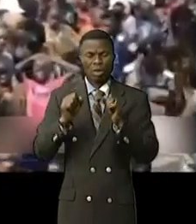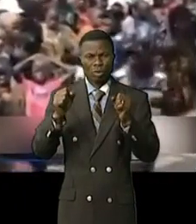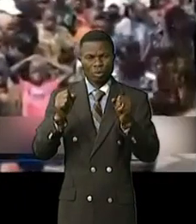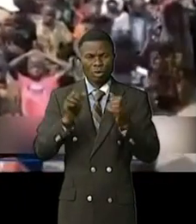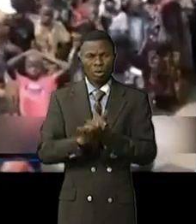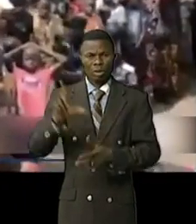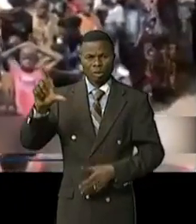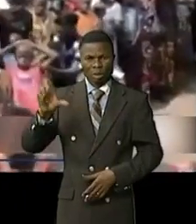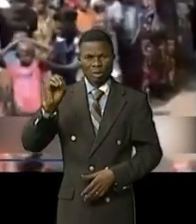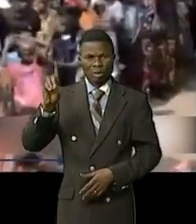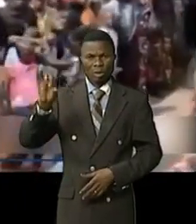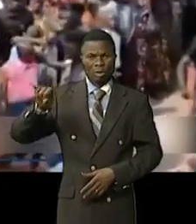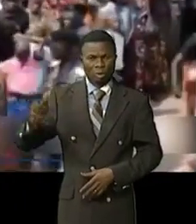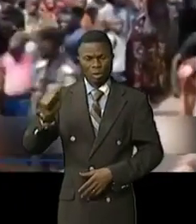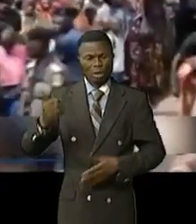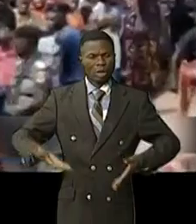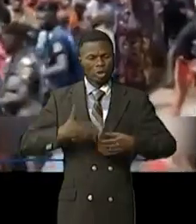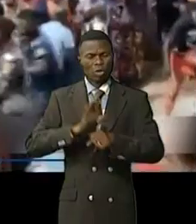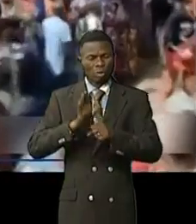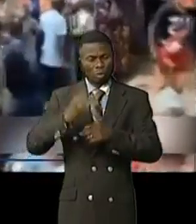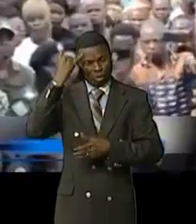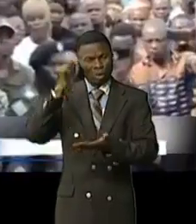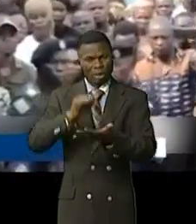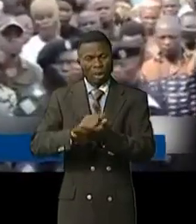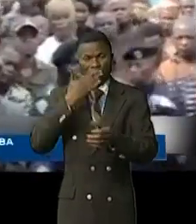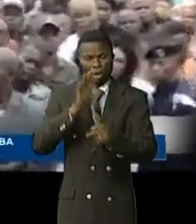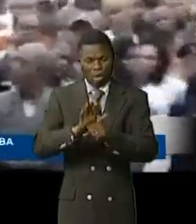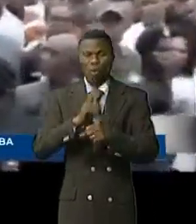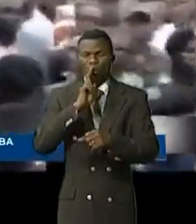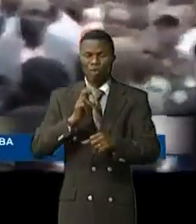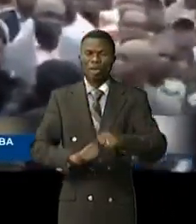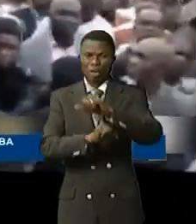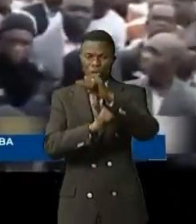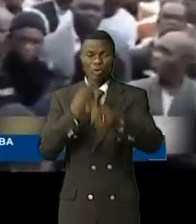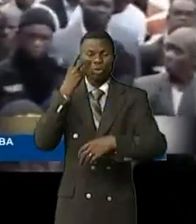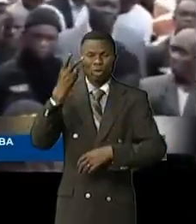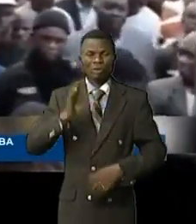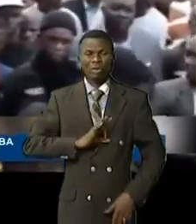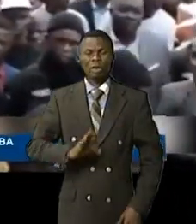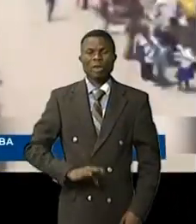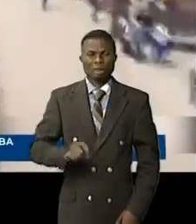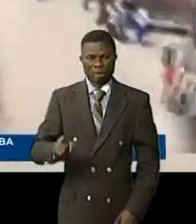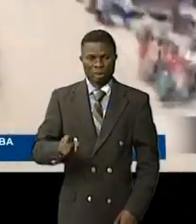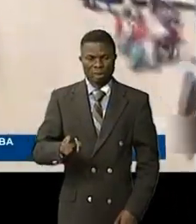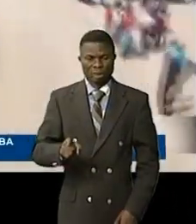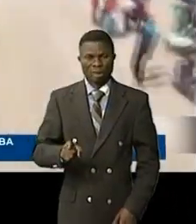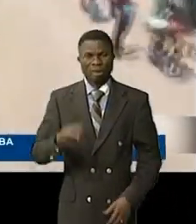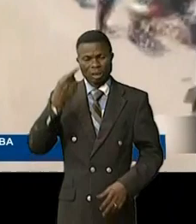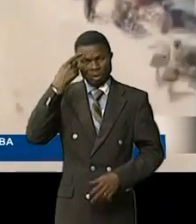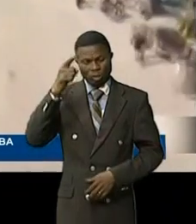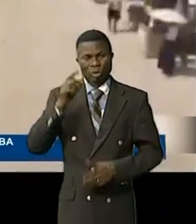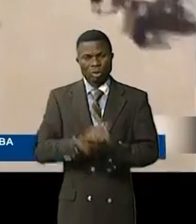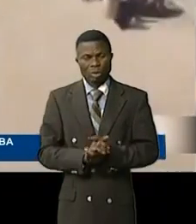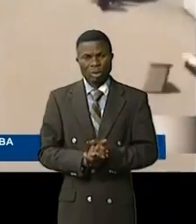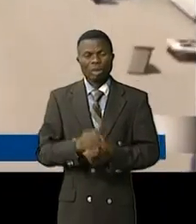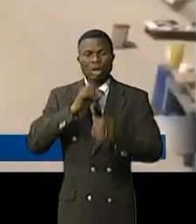L'Odja, dans son ensemble, a apprécié ce message et a promis son accompagnement de cette vision du grand de la nation, Félix Antoine Tshisekedi de Tshilombo, dans